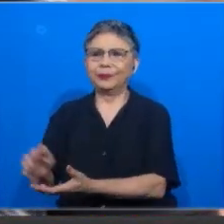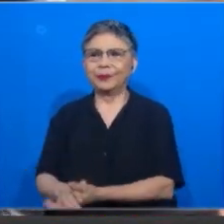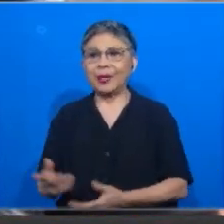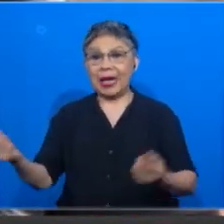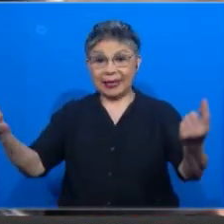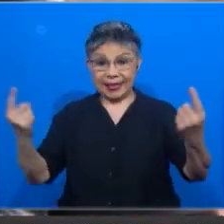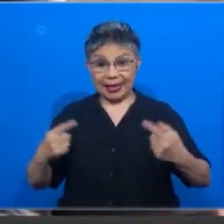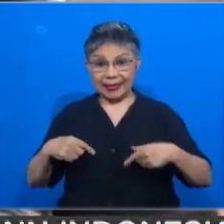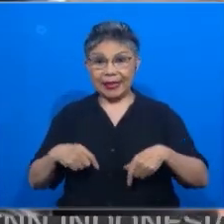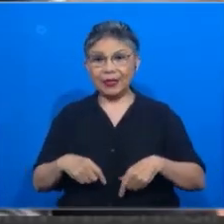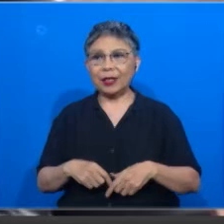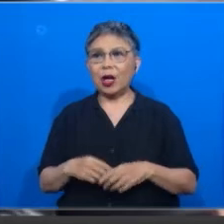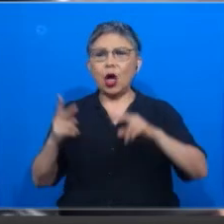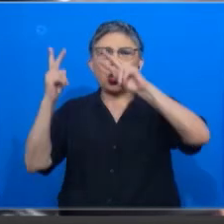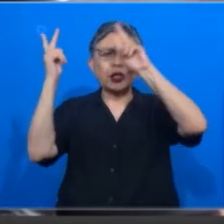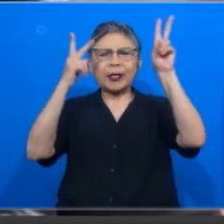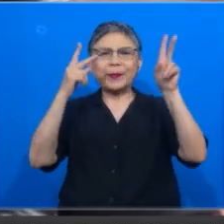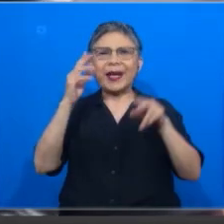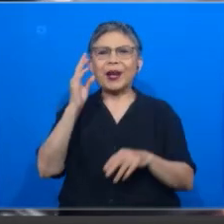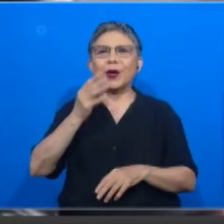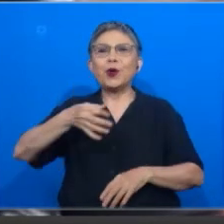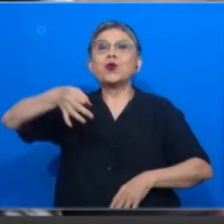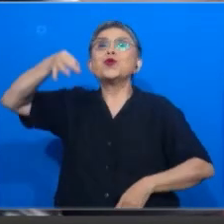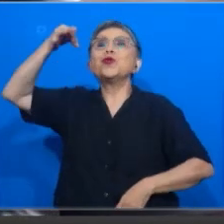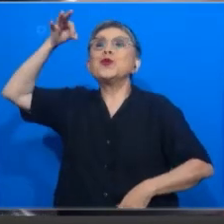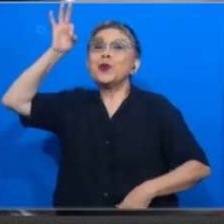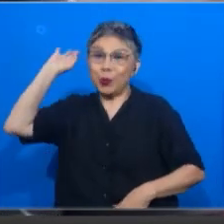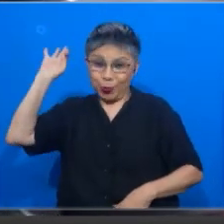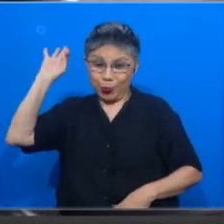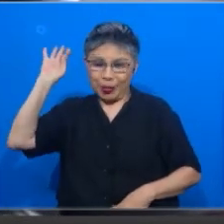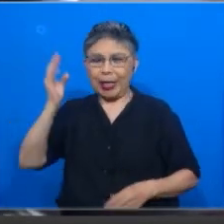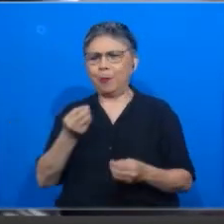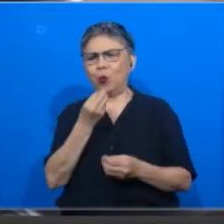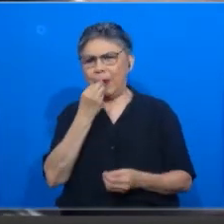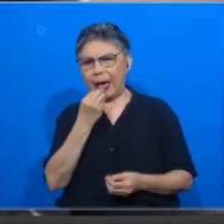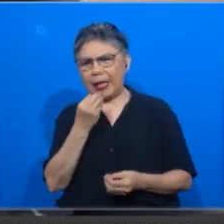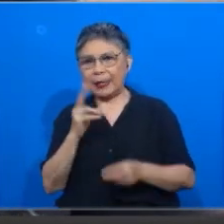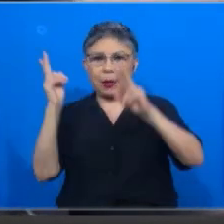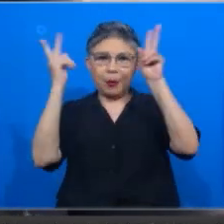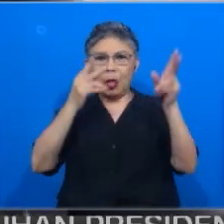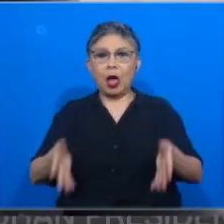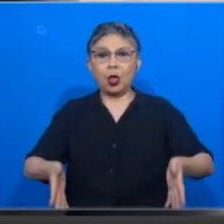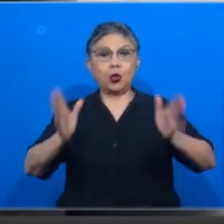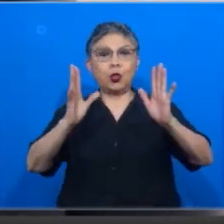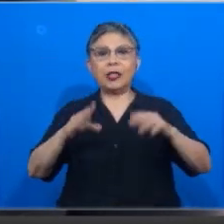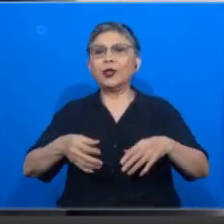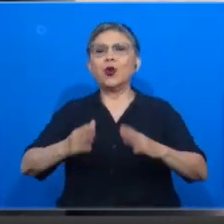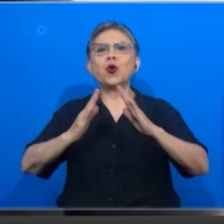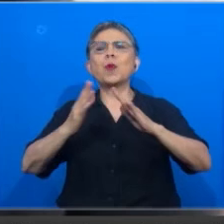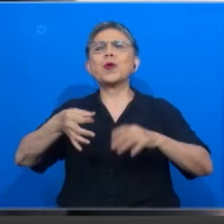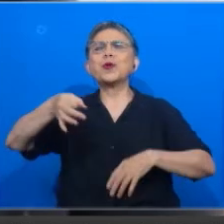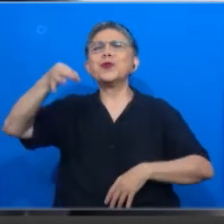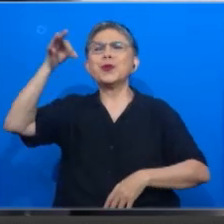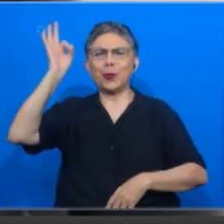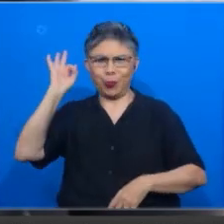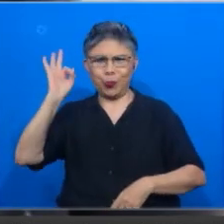sini memang kan konsepnya unik, jadi tempo dulu. Dari makanannya sama konsep bangunannya juga. Tadi ngajak siapa